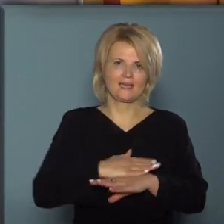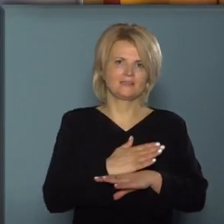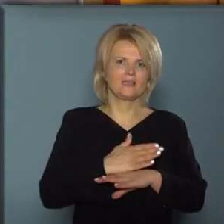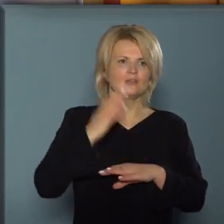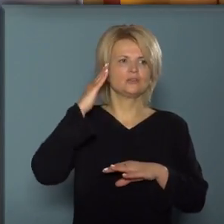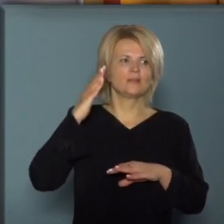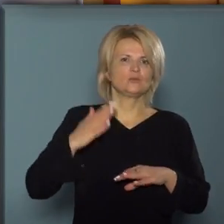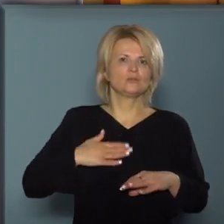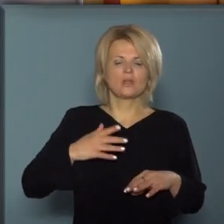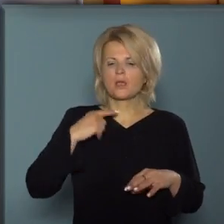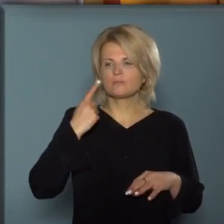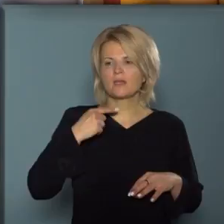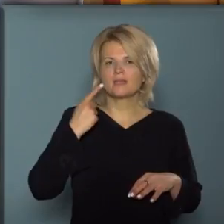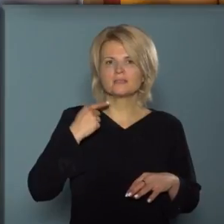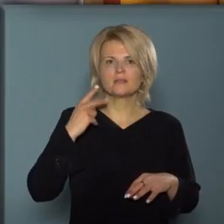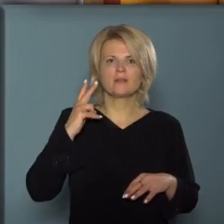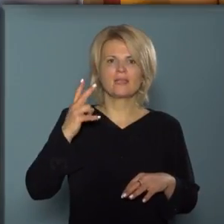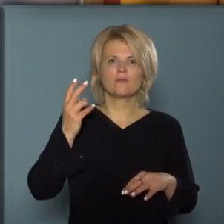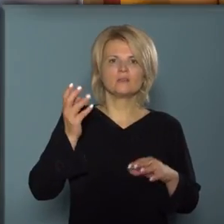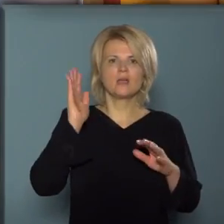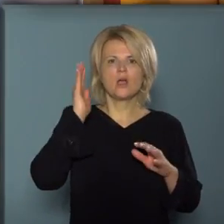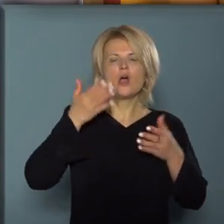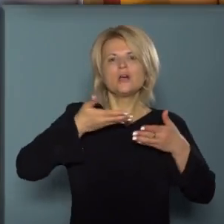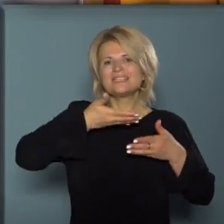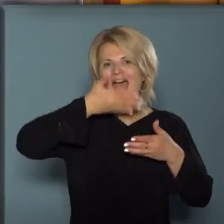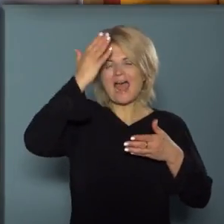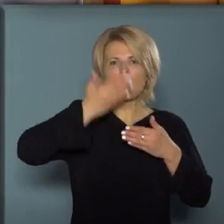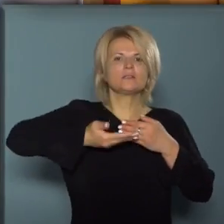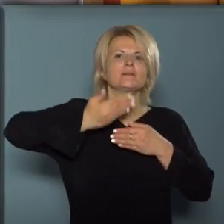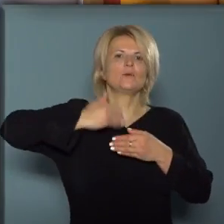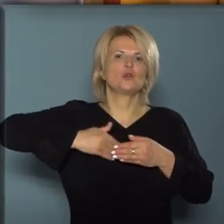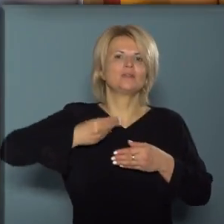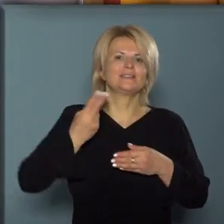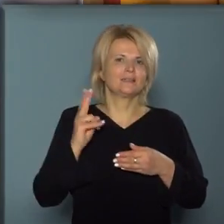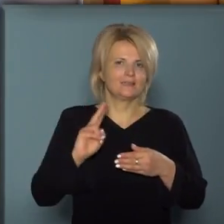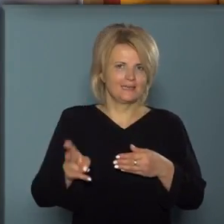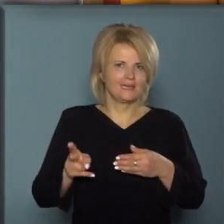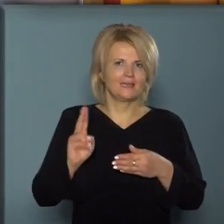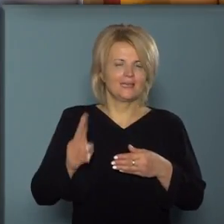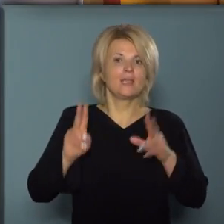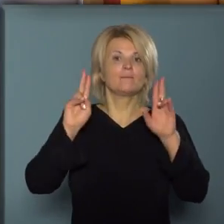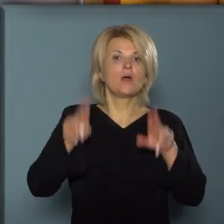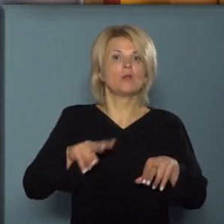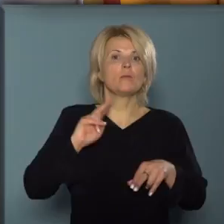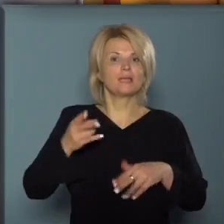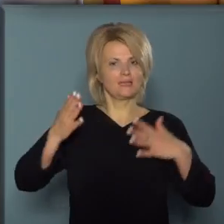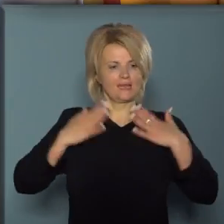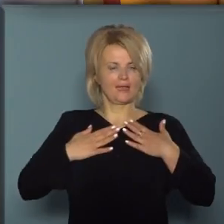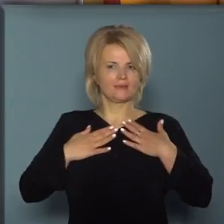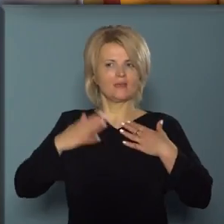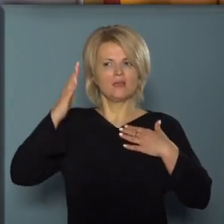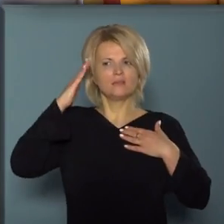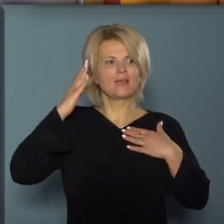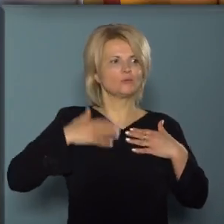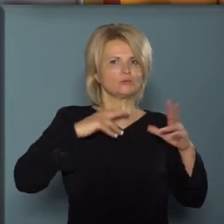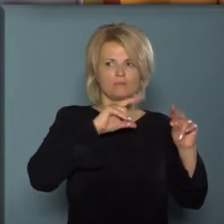tudtam beszélni, hogy ki van az állarc mögött. Nem tudtam beszélni arról, hogy ki vagyok én valójában. Nem volt